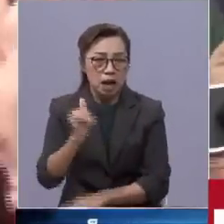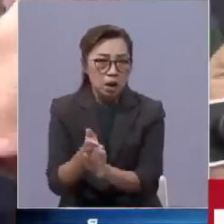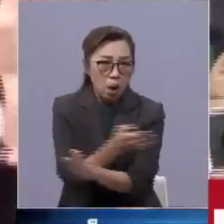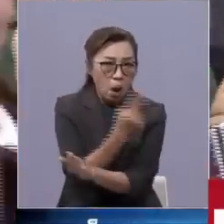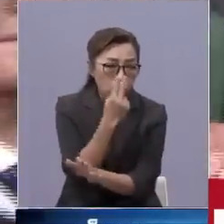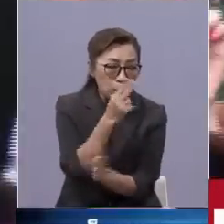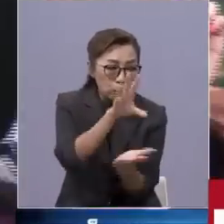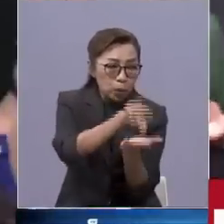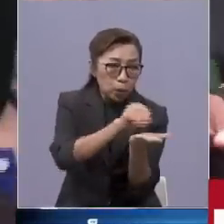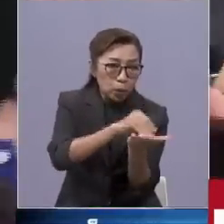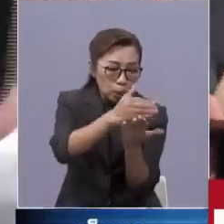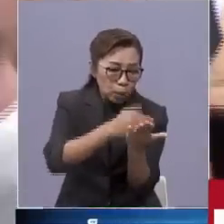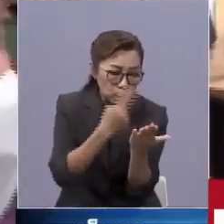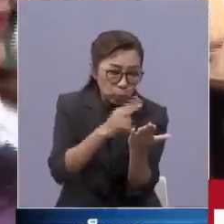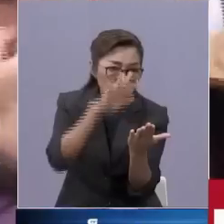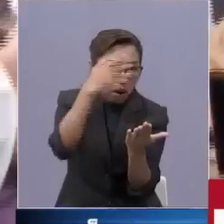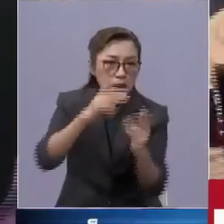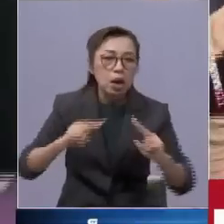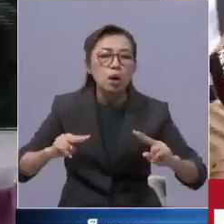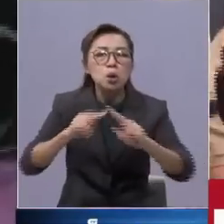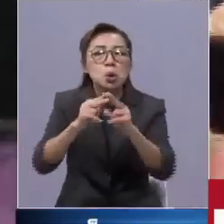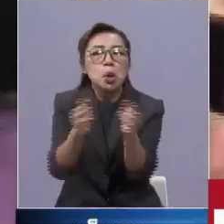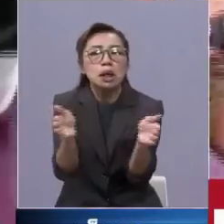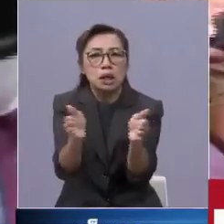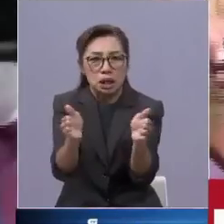าก่อนซึ่งกระทรวงก็ใหญ่ไม่มาก